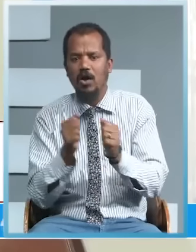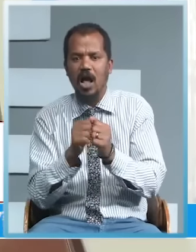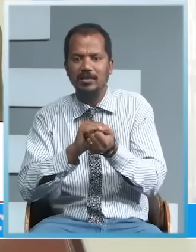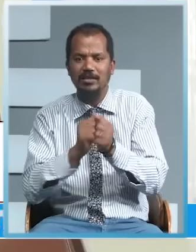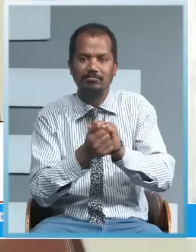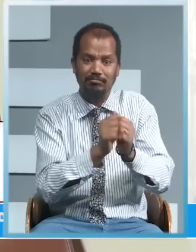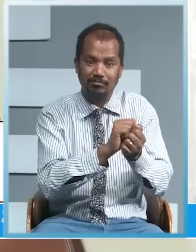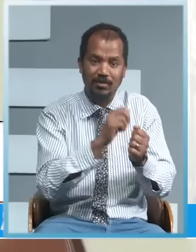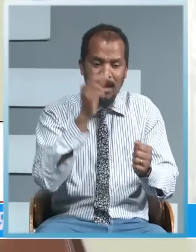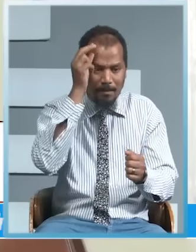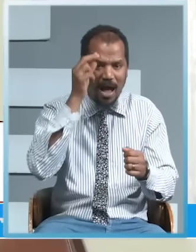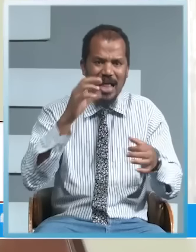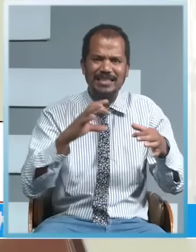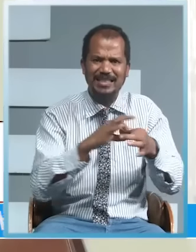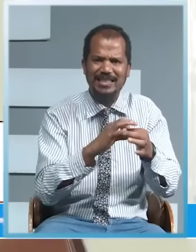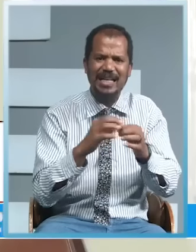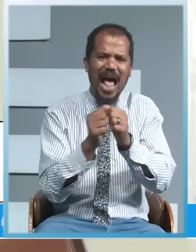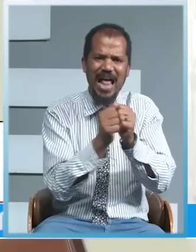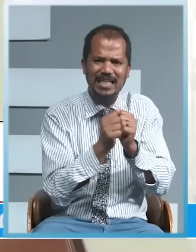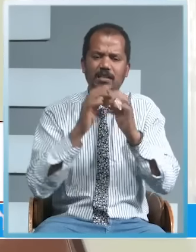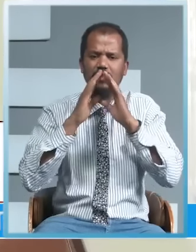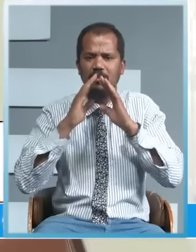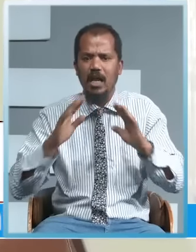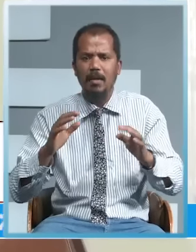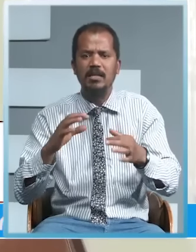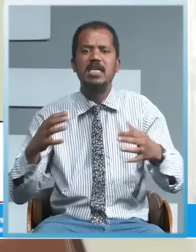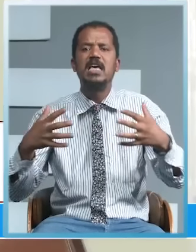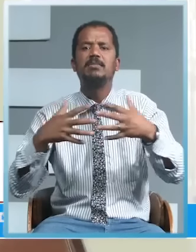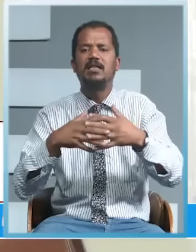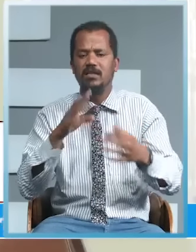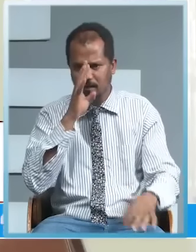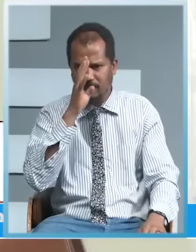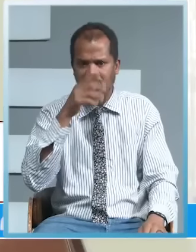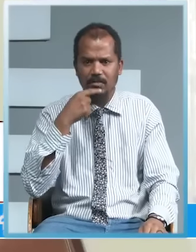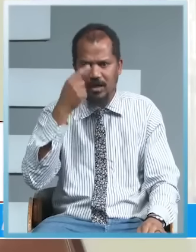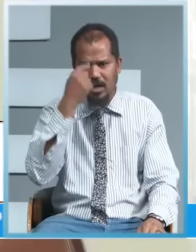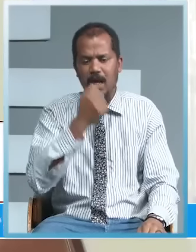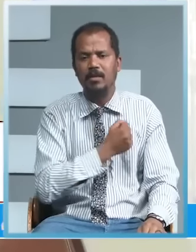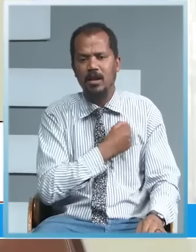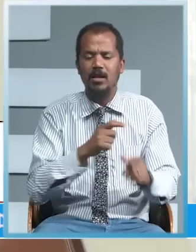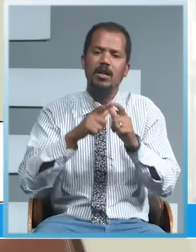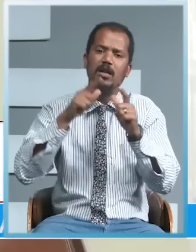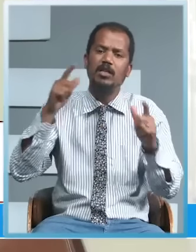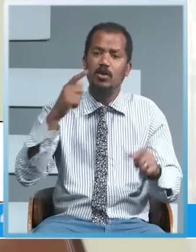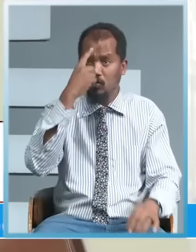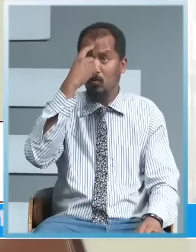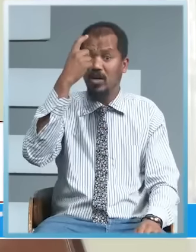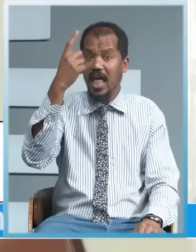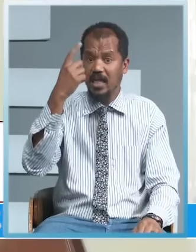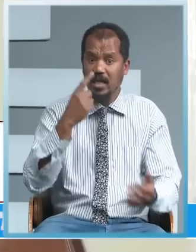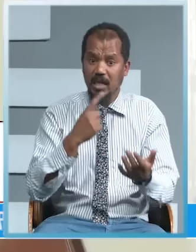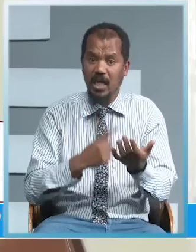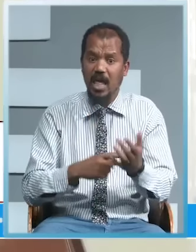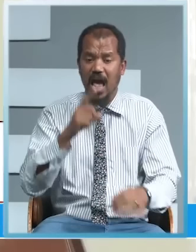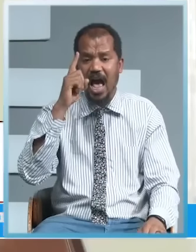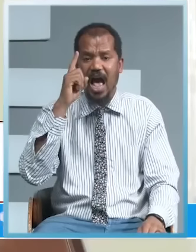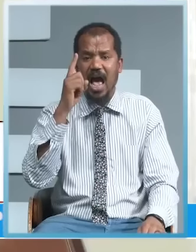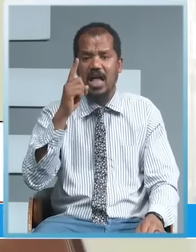ሲቀያየር የባህል ትስስርን፣ አንድነትን፣ ሰላምን፣ ህብረትን ይፈጥራል ብለን እናምናለንና ለትልቁ ራዕይ ይሄ